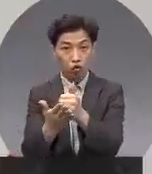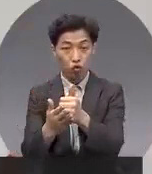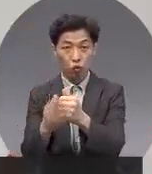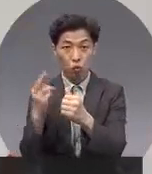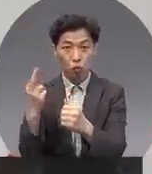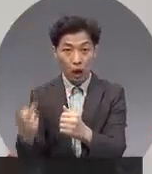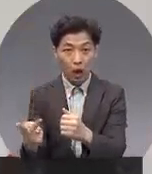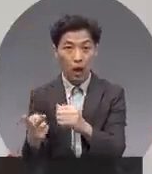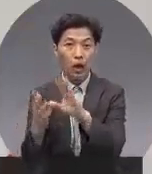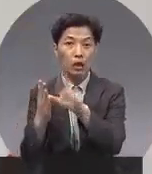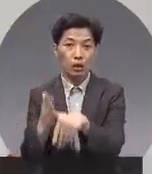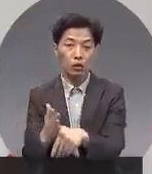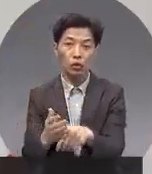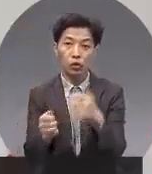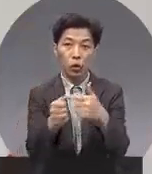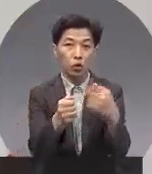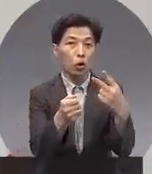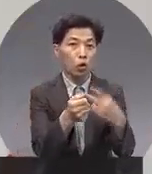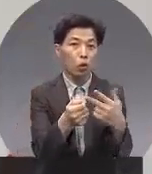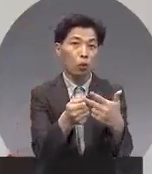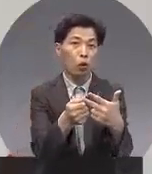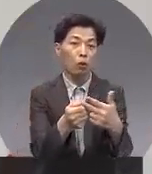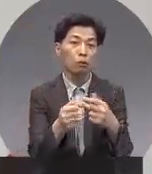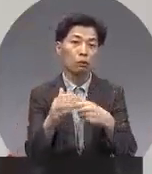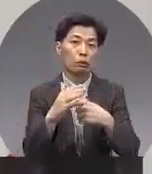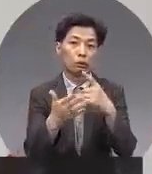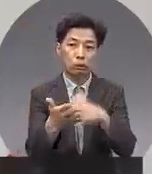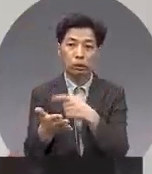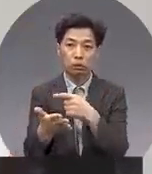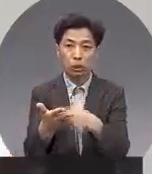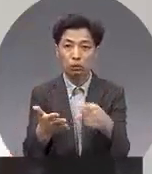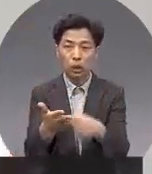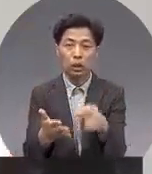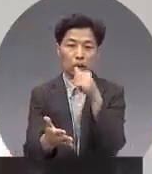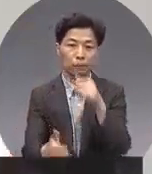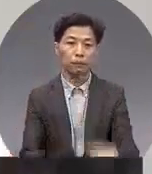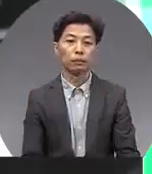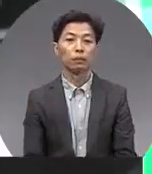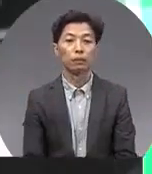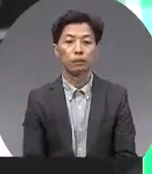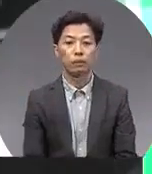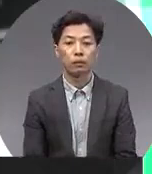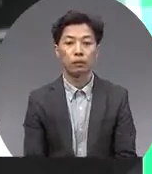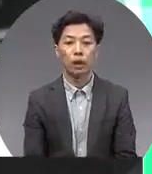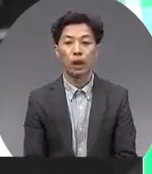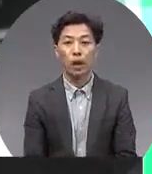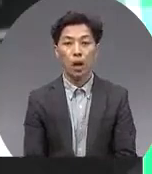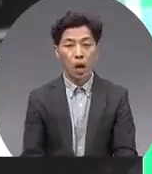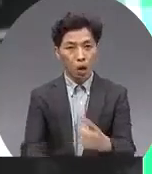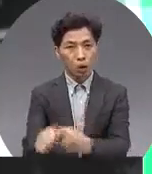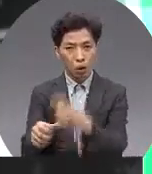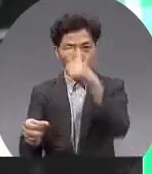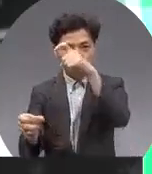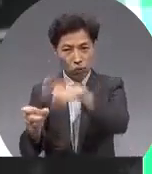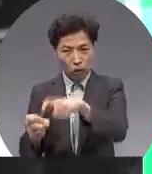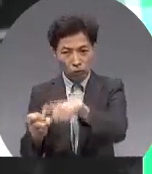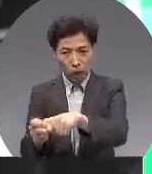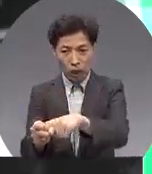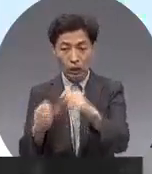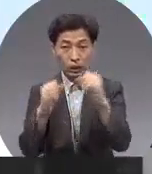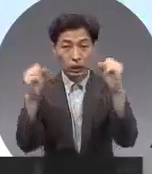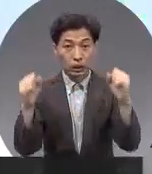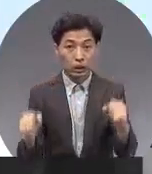6, 7번까지 피해를 본 것도 있습니다. 경고장치가 울리면 나가는 문이 잠겨버리는 그런